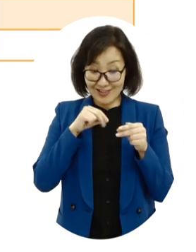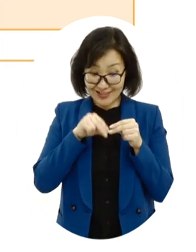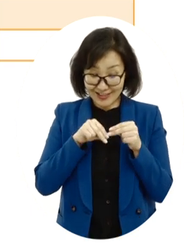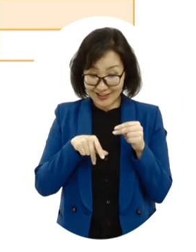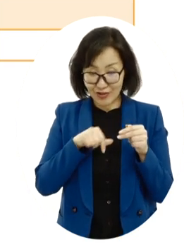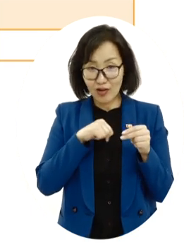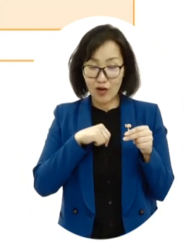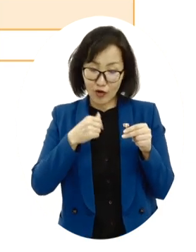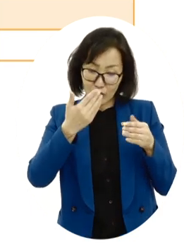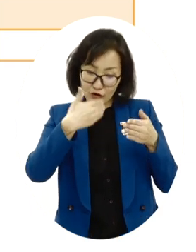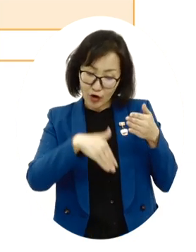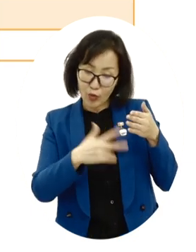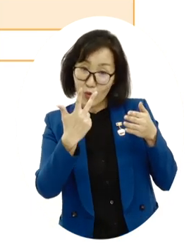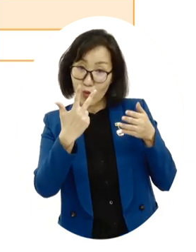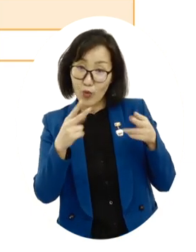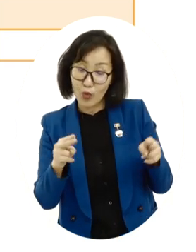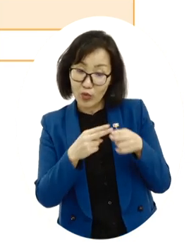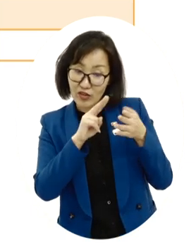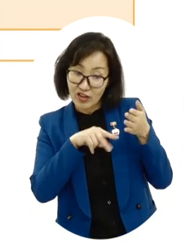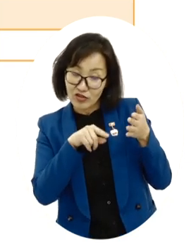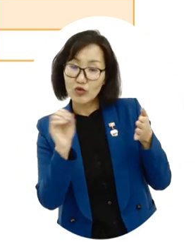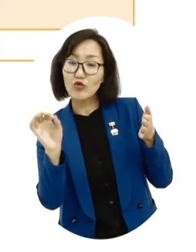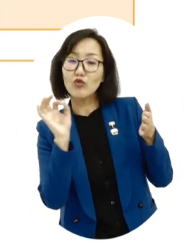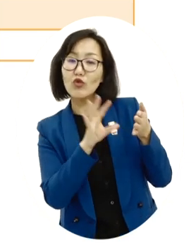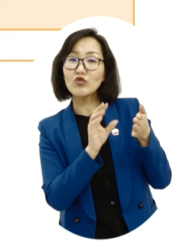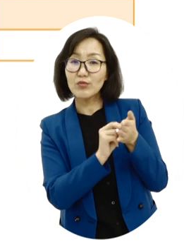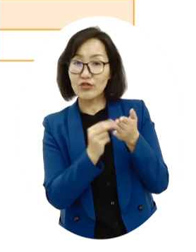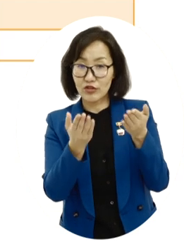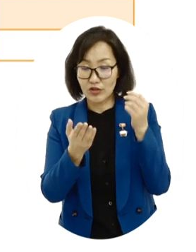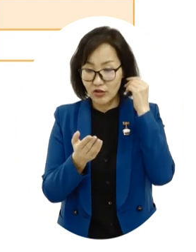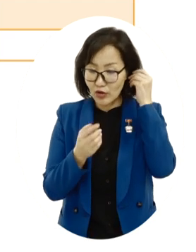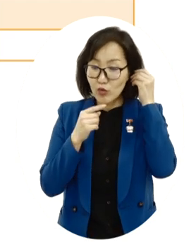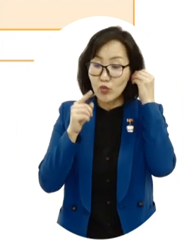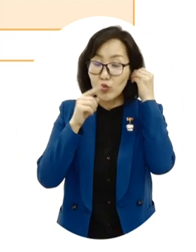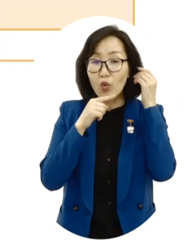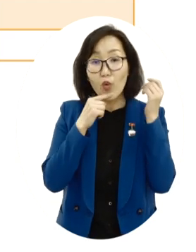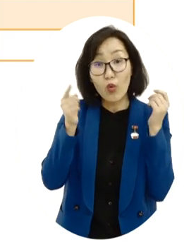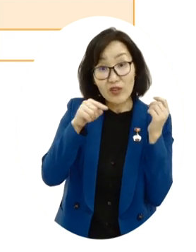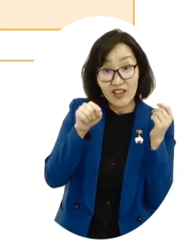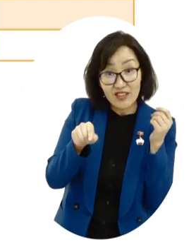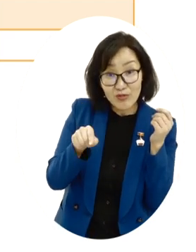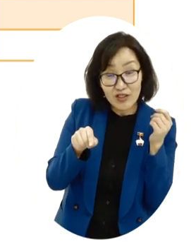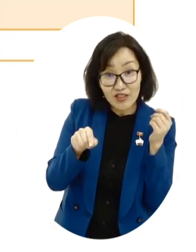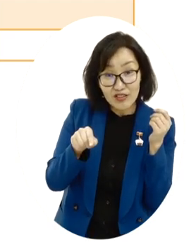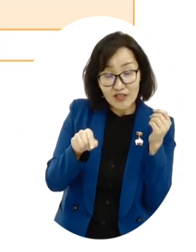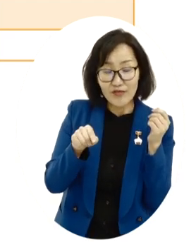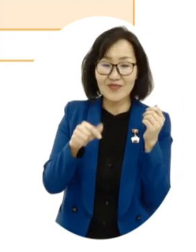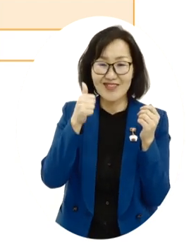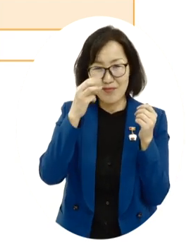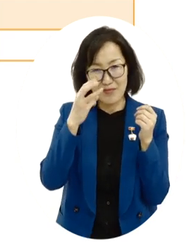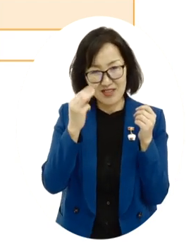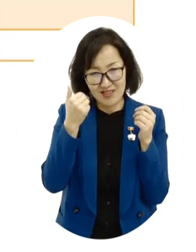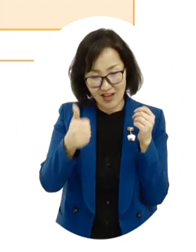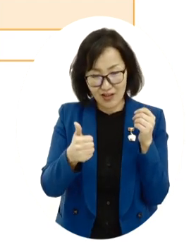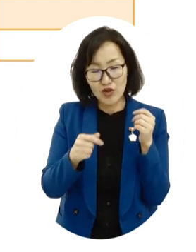гурван тэмдгийг үнэлгээгсэн нүдэнд нөхөж бичгэн. За, дугуй улаанаар тэмдэглэсэн бол маш сайн.